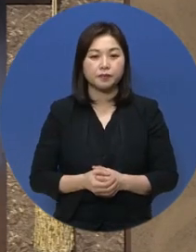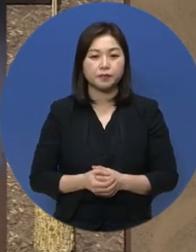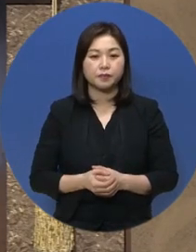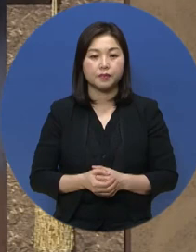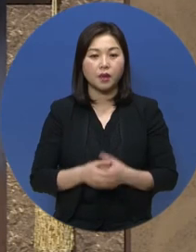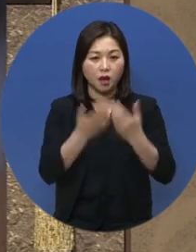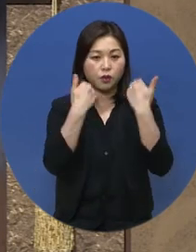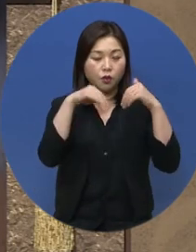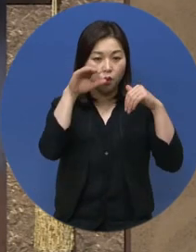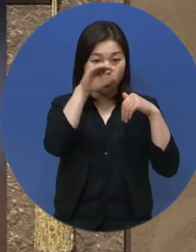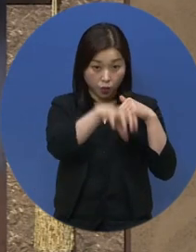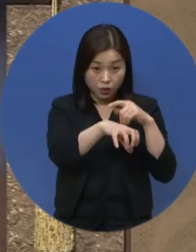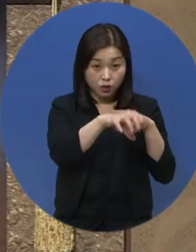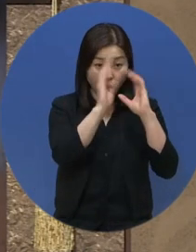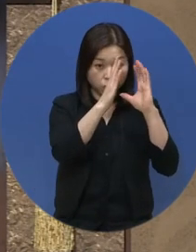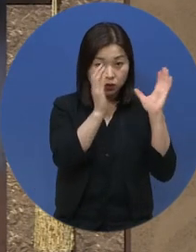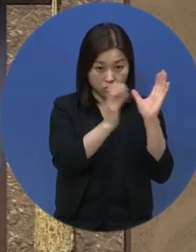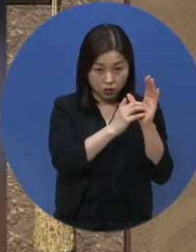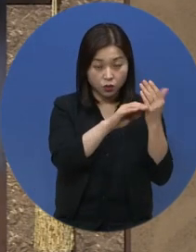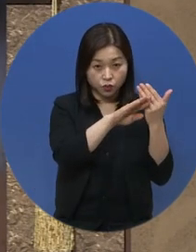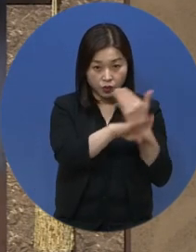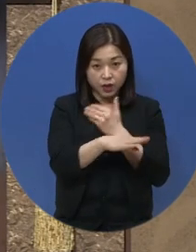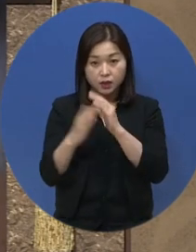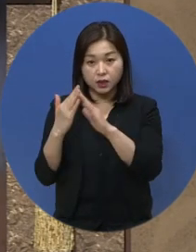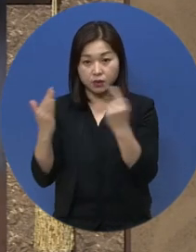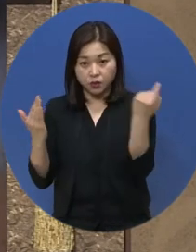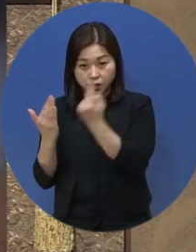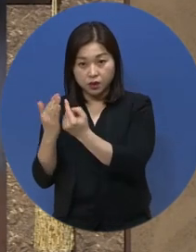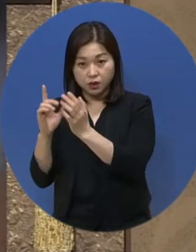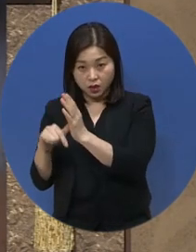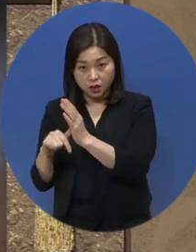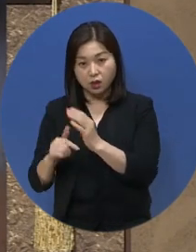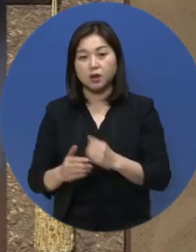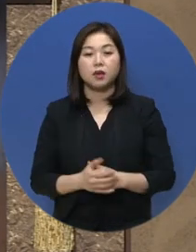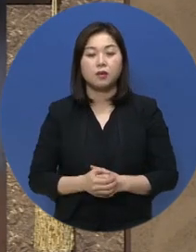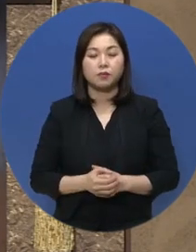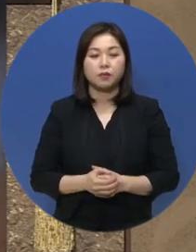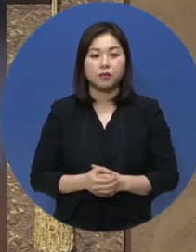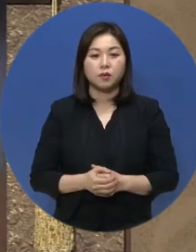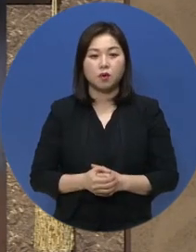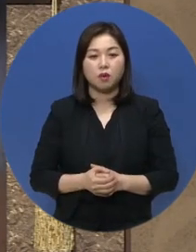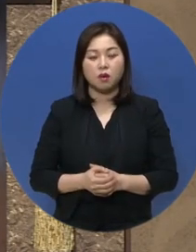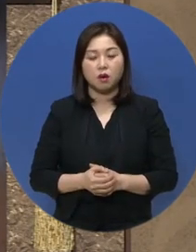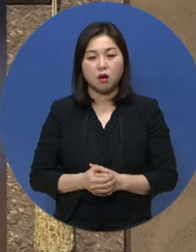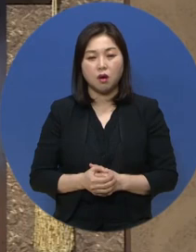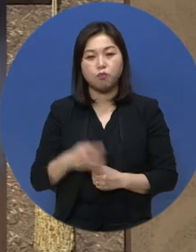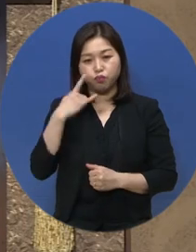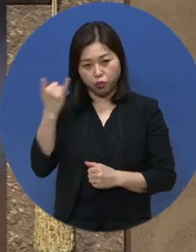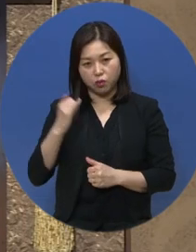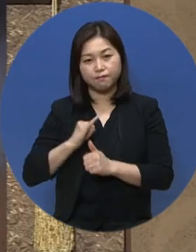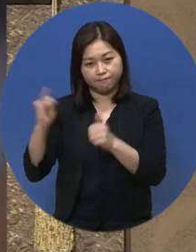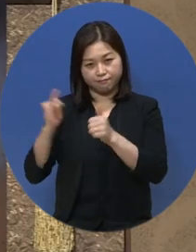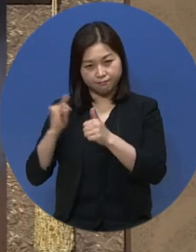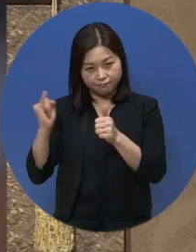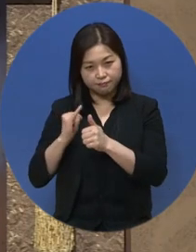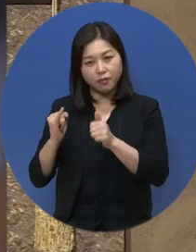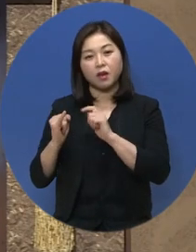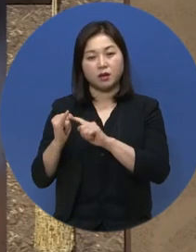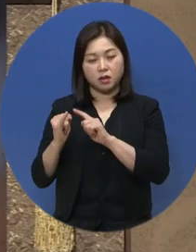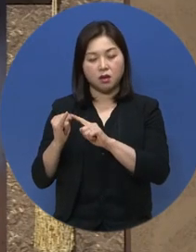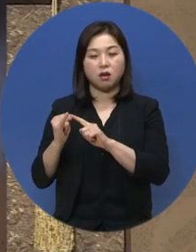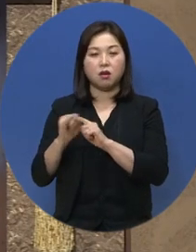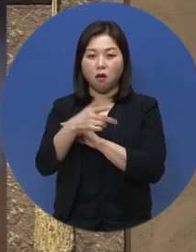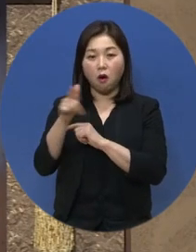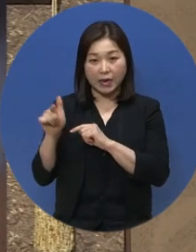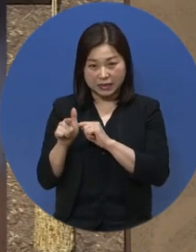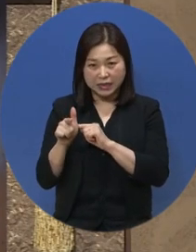학교에서 수업을 마친 이후에 아이들이 네. 귀가하였을 때나 네. 또 맞벌이 등 여러 환경으로 인해서 보호자가 직접 돌보지 못하는